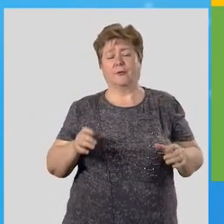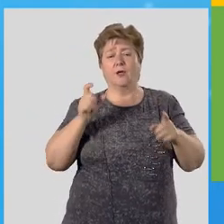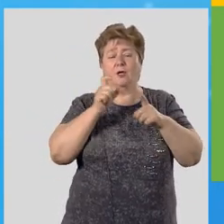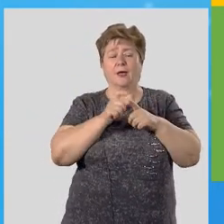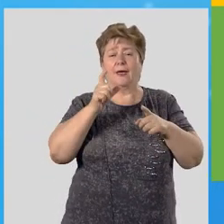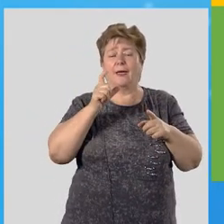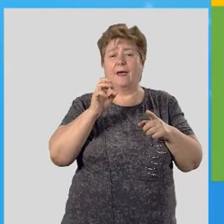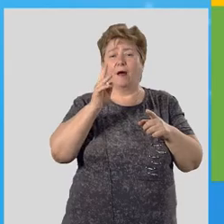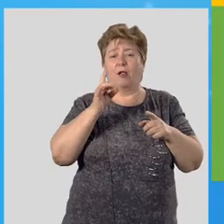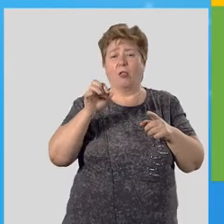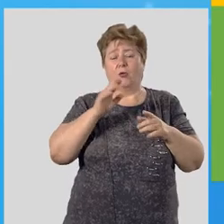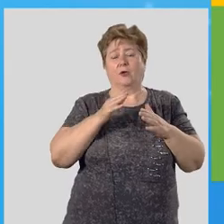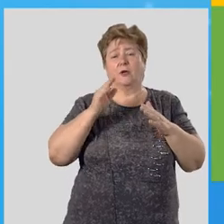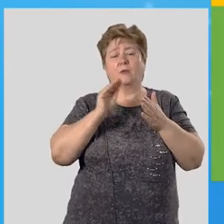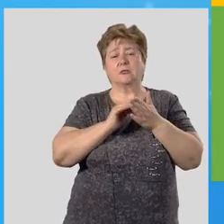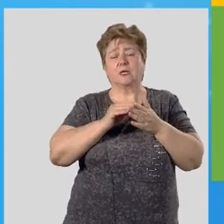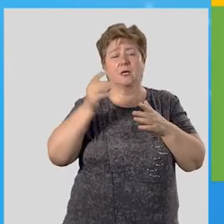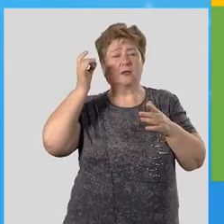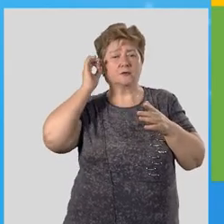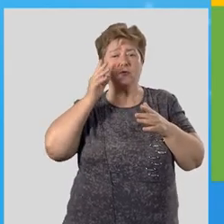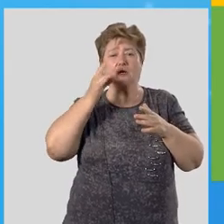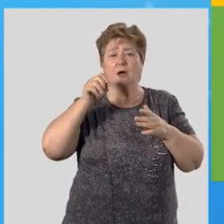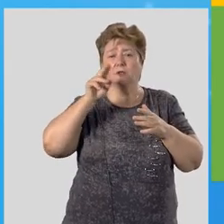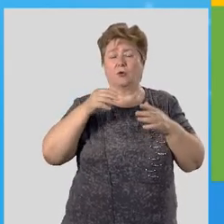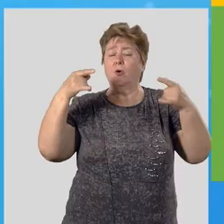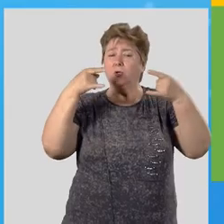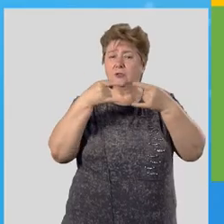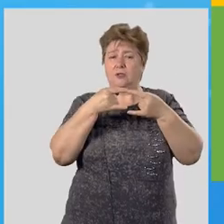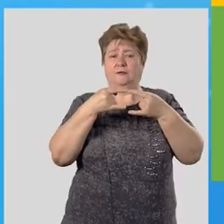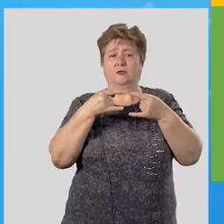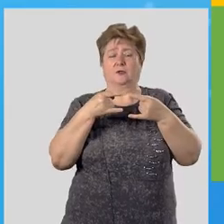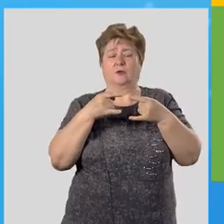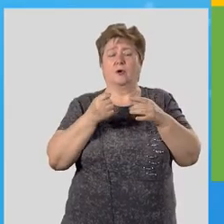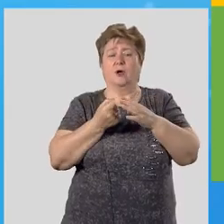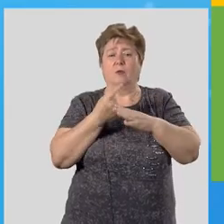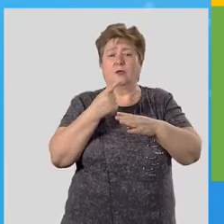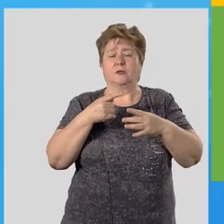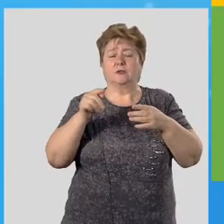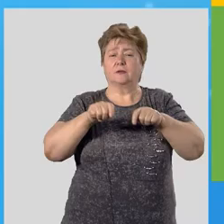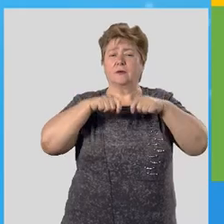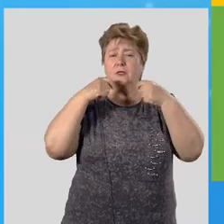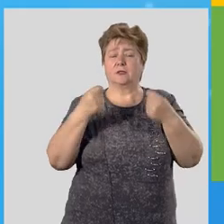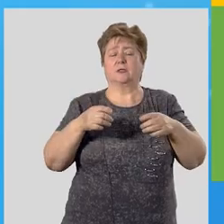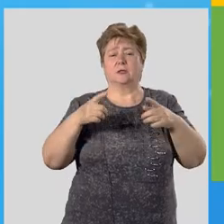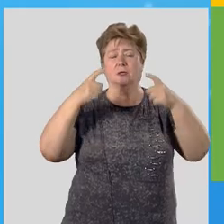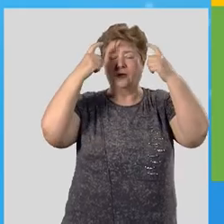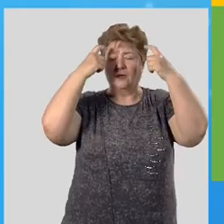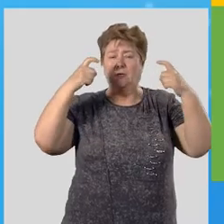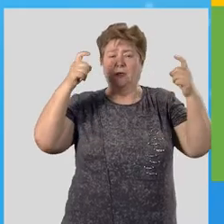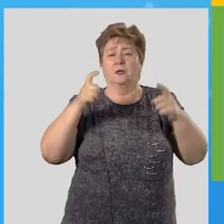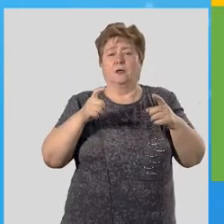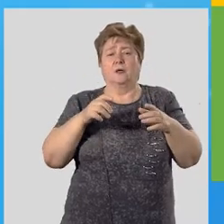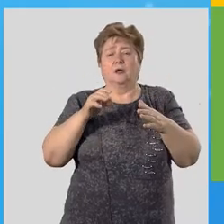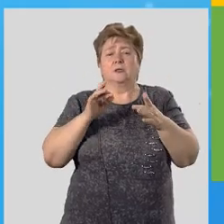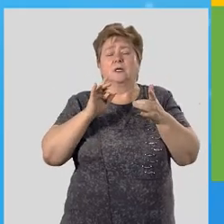Слово «экология» часто звучит по радио, телевидению, появляется в газетах и